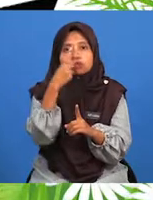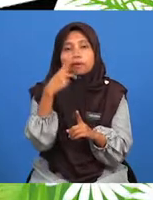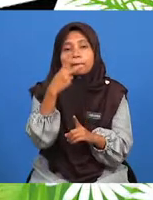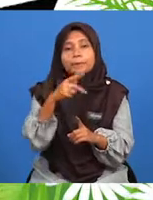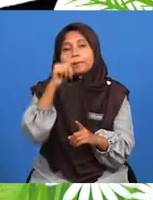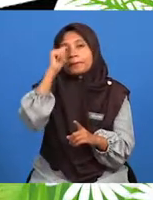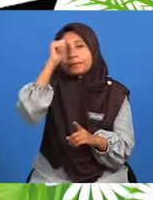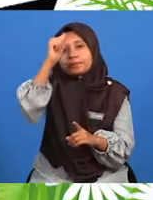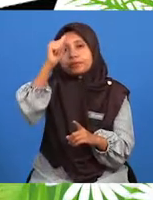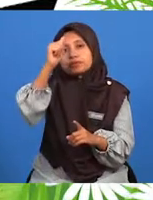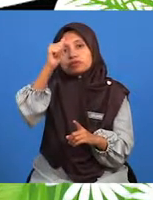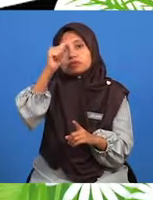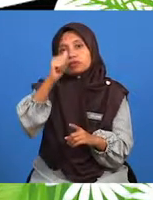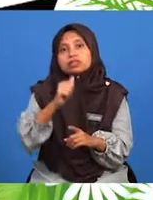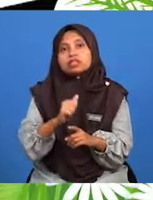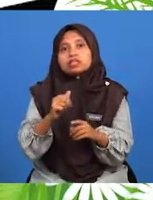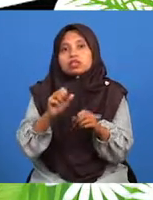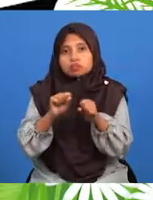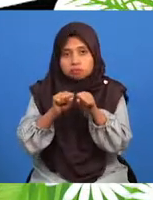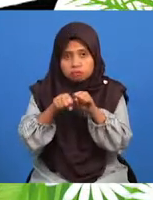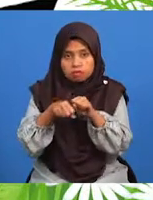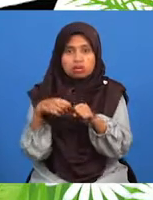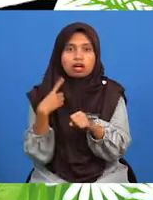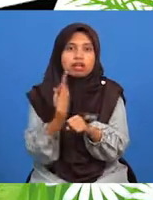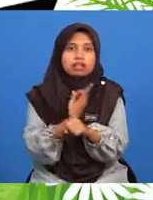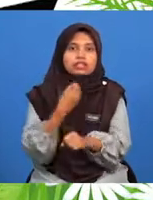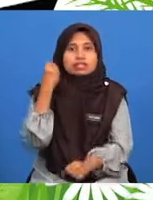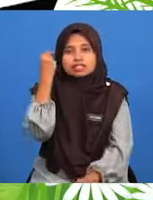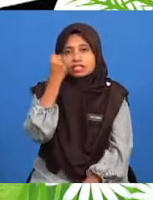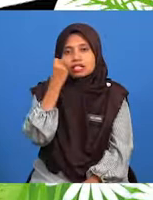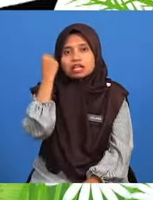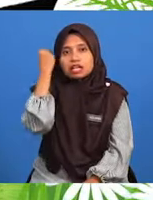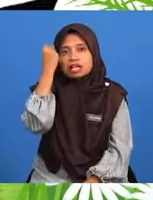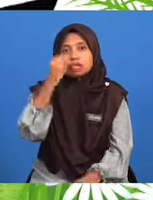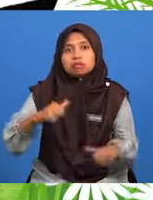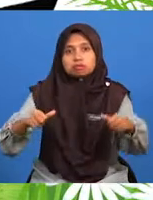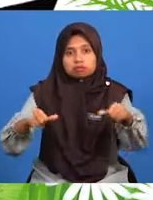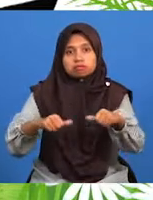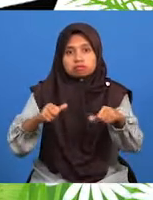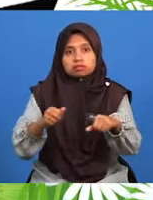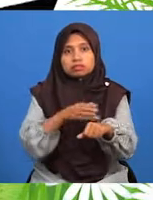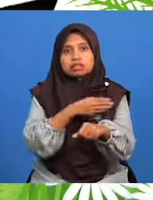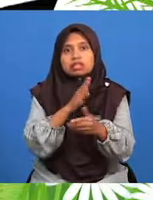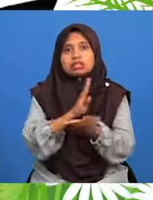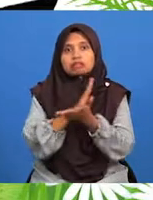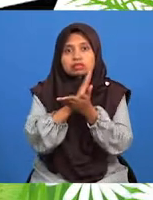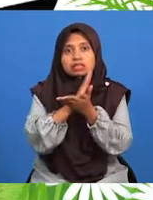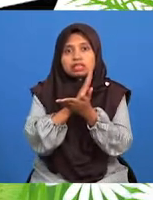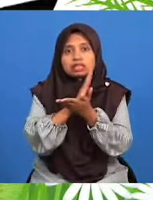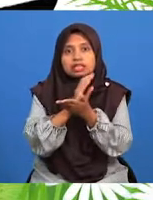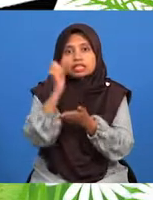Allah Subhanahu Wa Taala agar kita sentiasa mengamalkan dan membudayakan